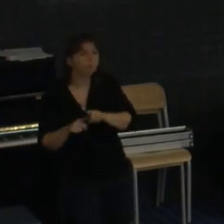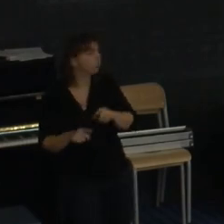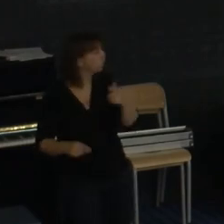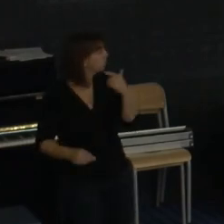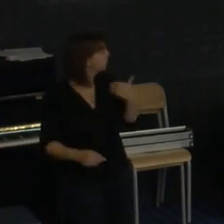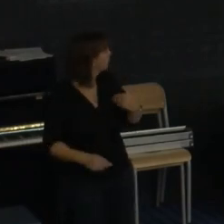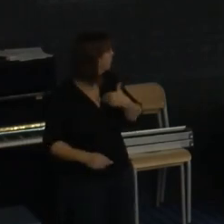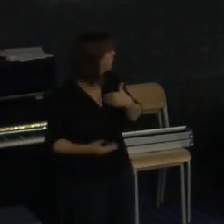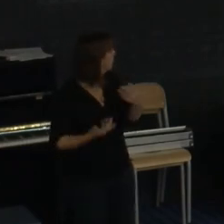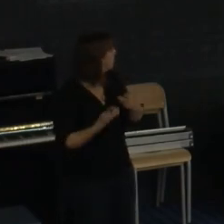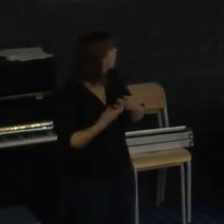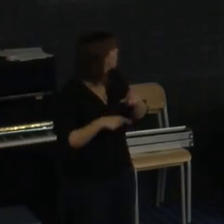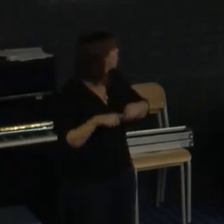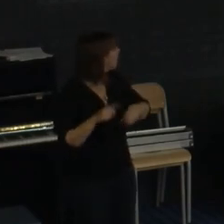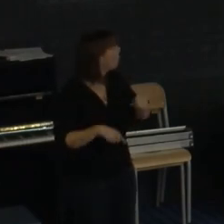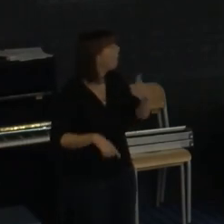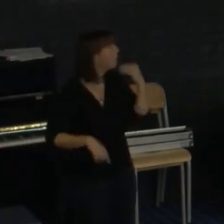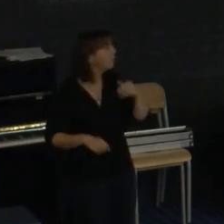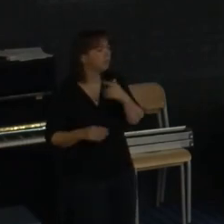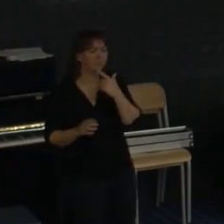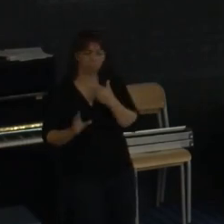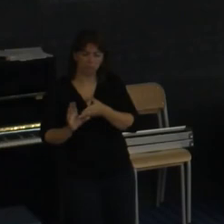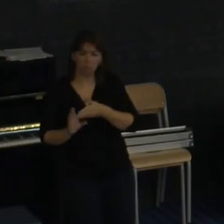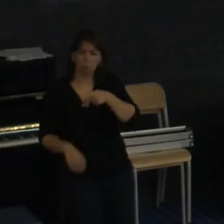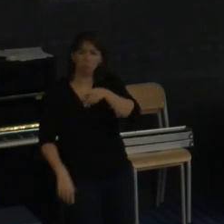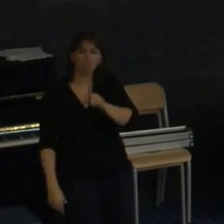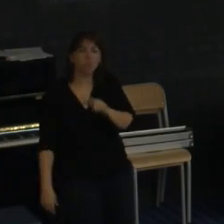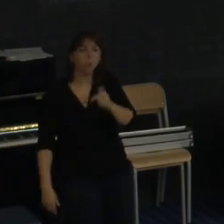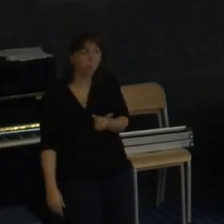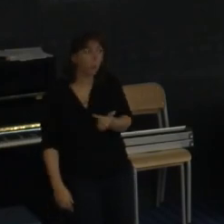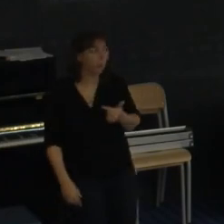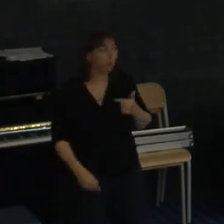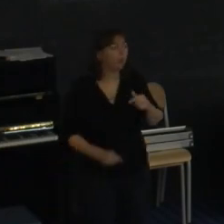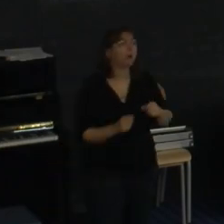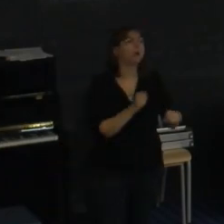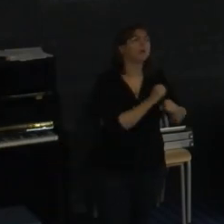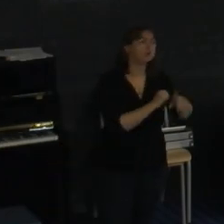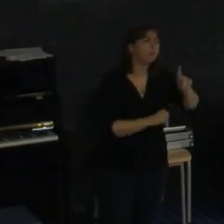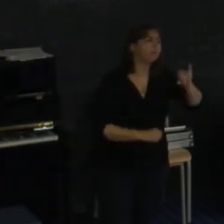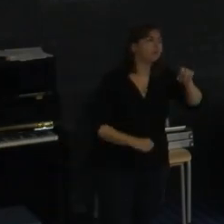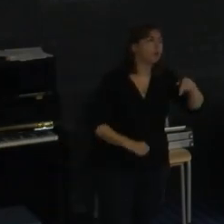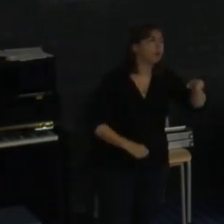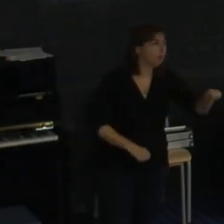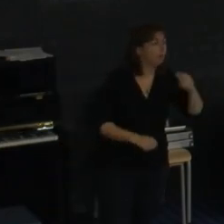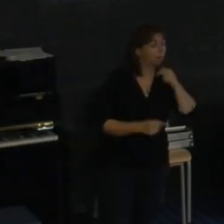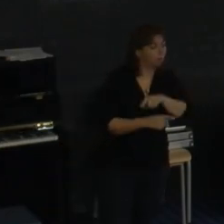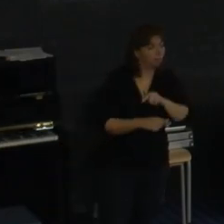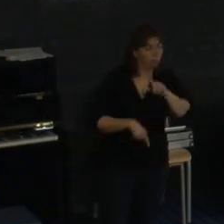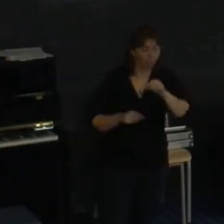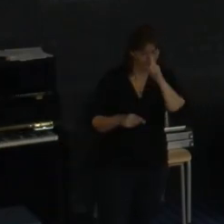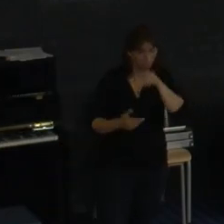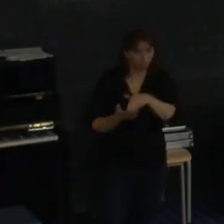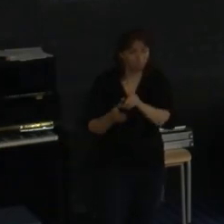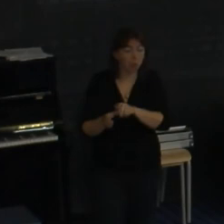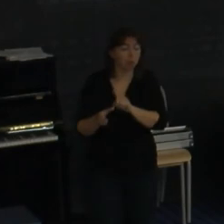j'ai des problèmes, par exemple, quand j'utilise PsychoPG 2, sur Django et RabbitMQ. Je ne sais pas pourquoi, mais de temps en temps, j'ai une connexion